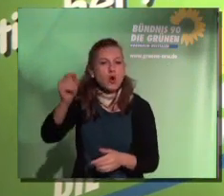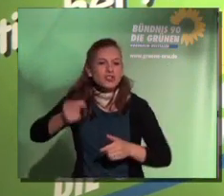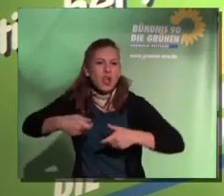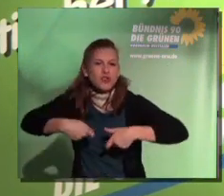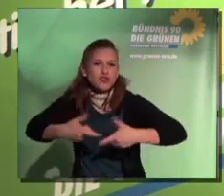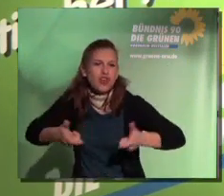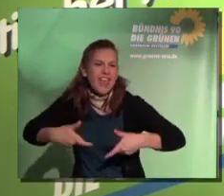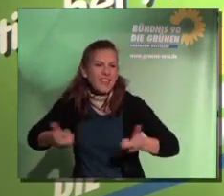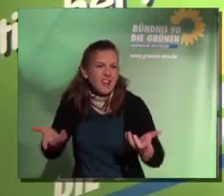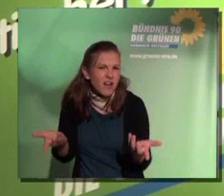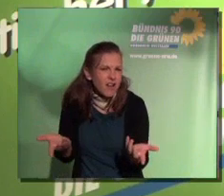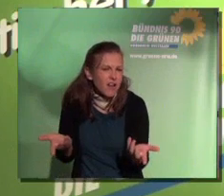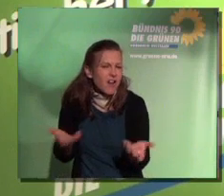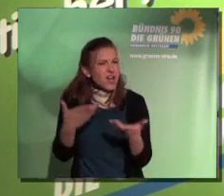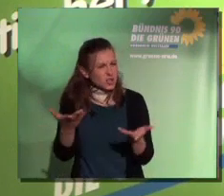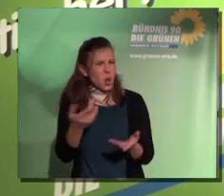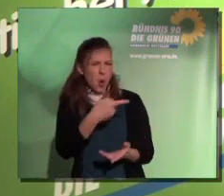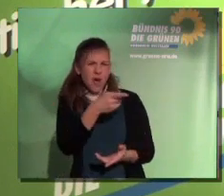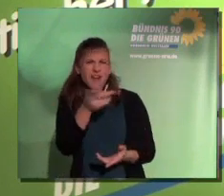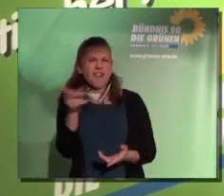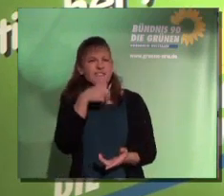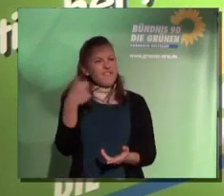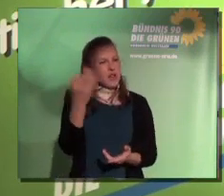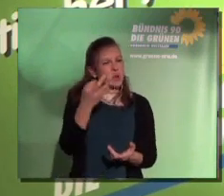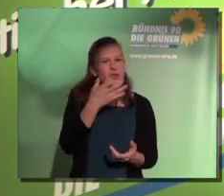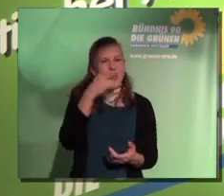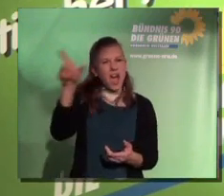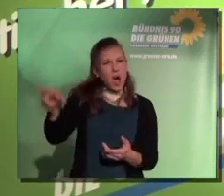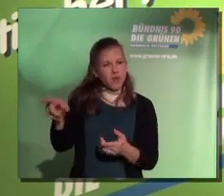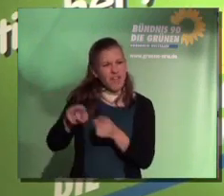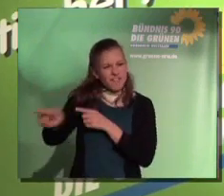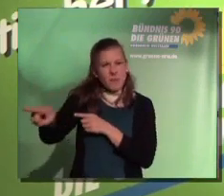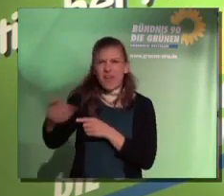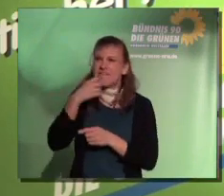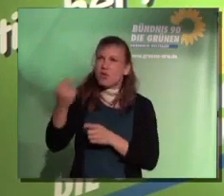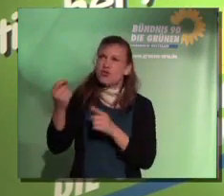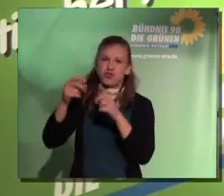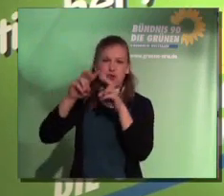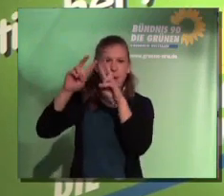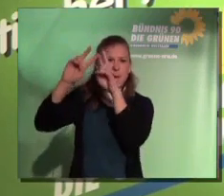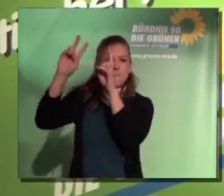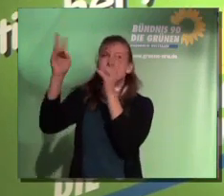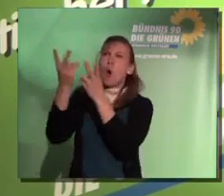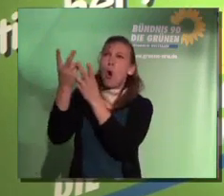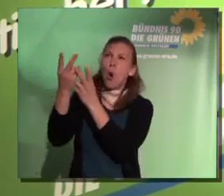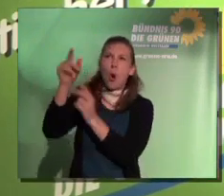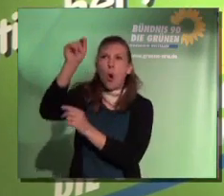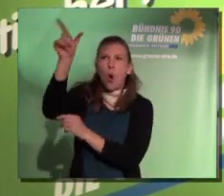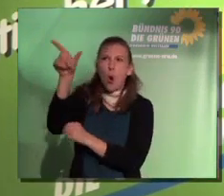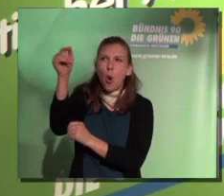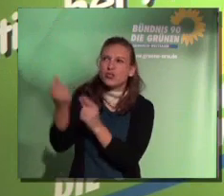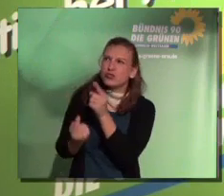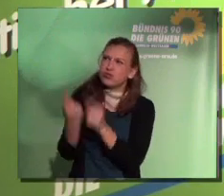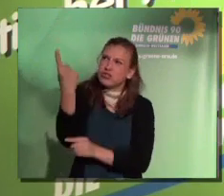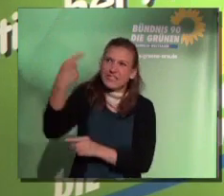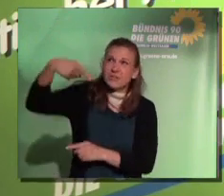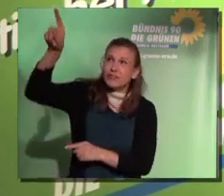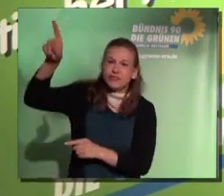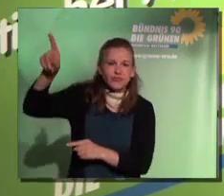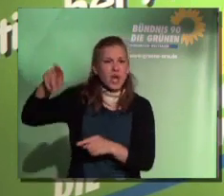Wähler wollen die FDP am liebsten auf den Mond schießen. Ich finde, da gehören sie auch hin. Mit ein bisschen Konfetti, das würde mir eigentlich gut